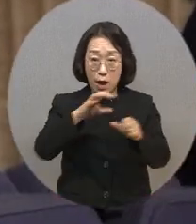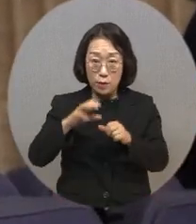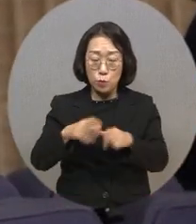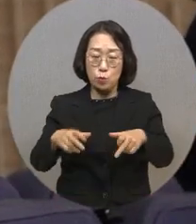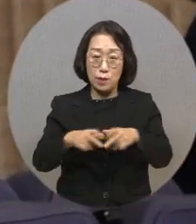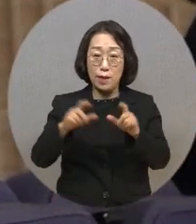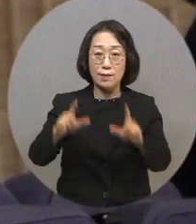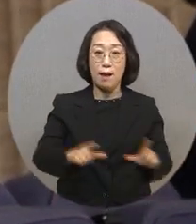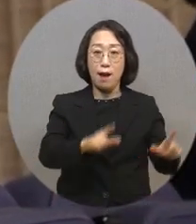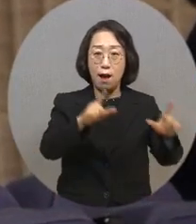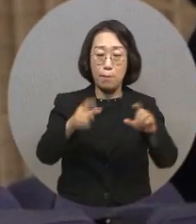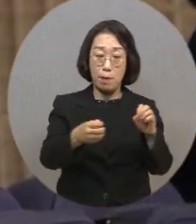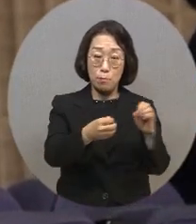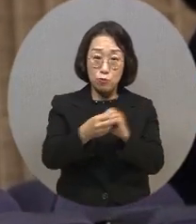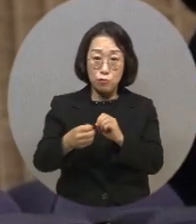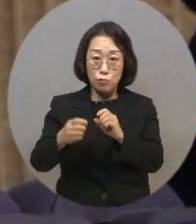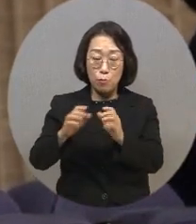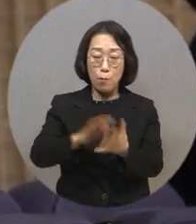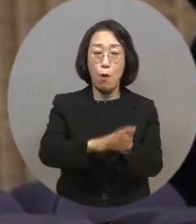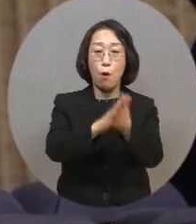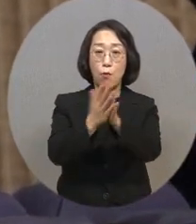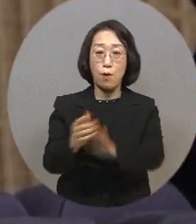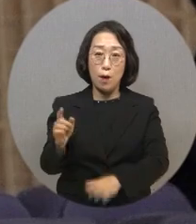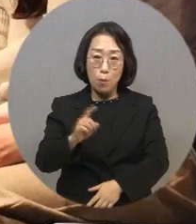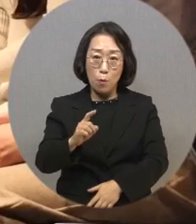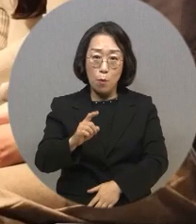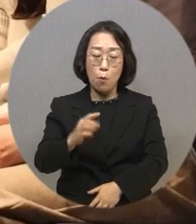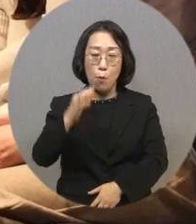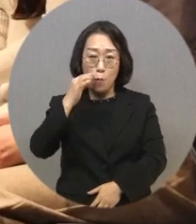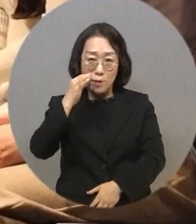장애인들의 삶에 어떤 변화를 가져올지 귀추가